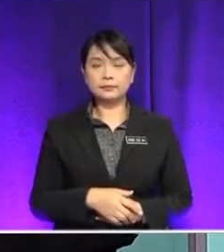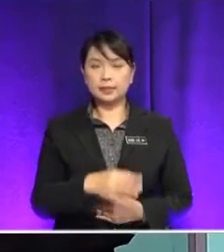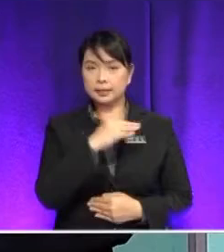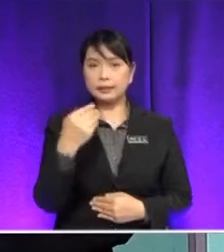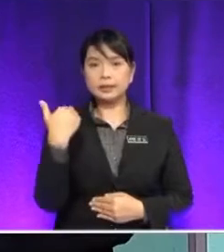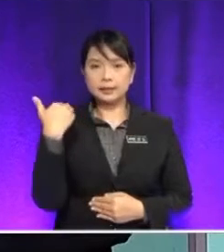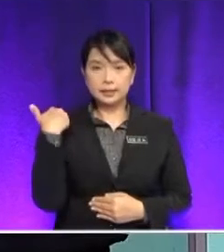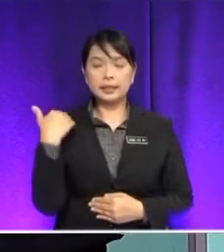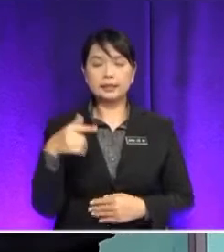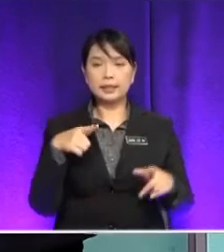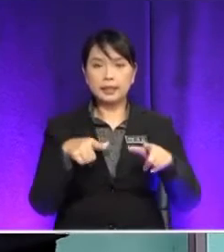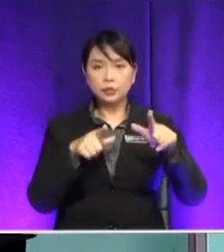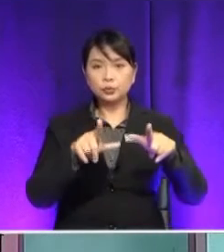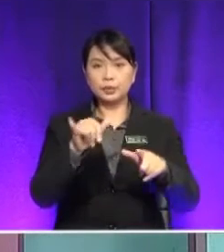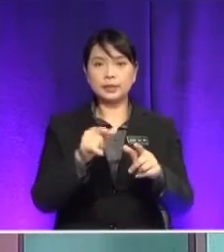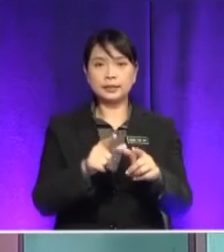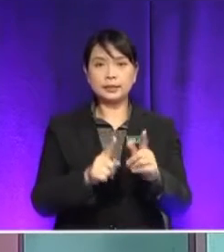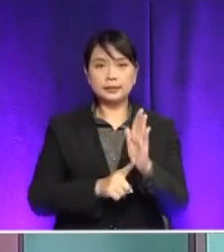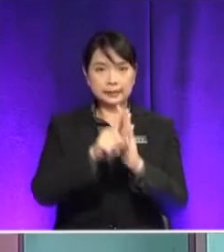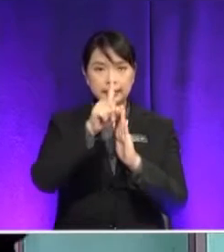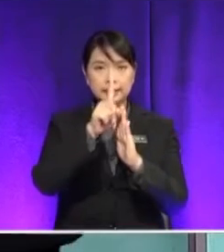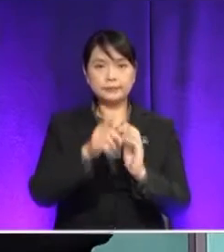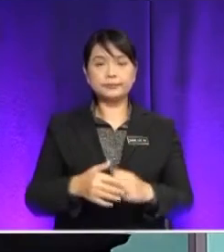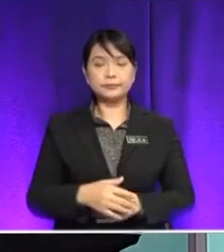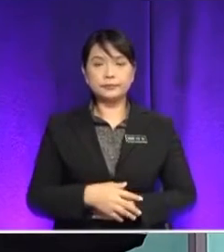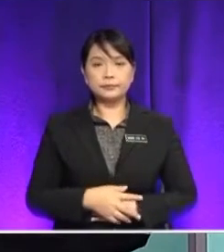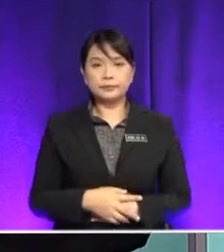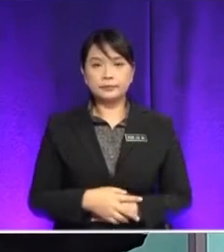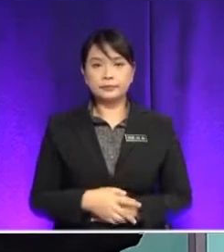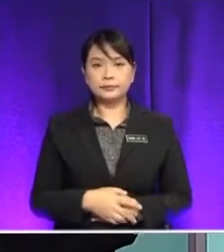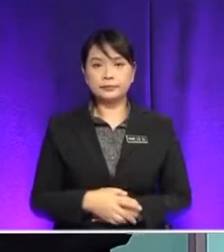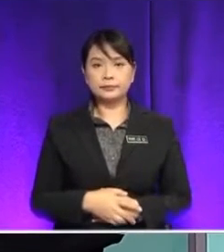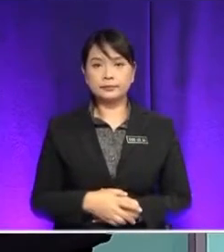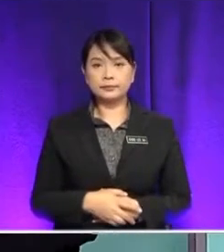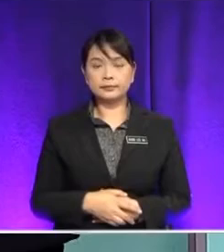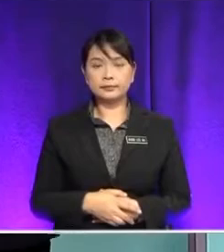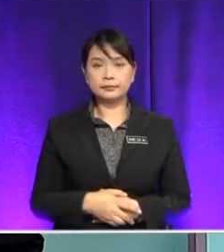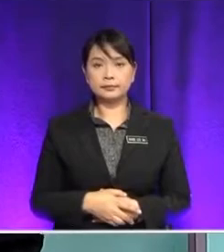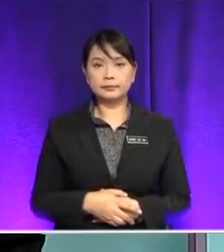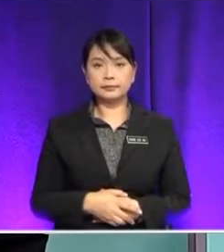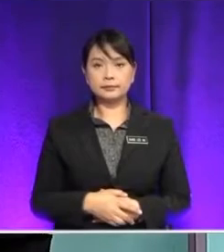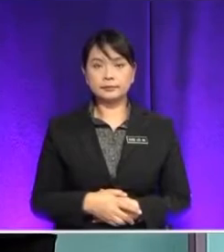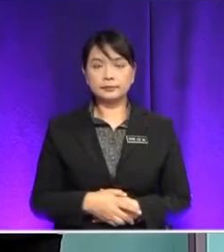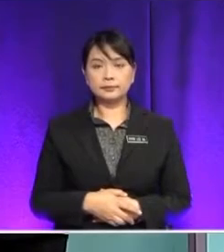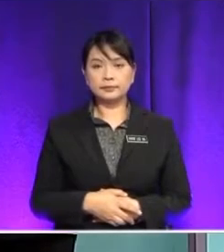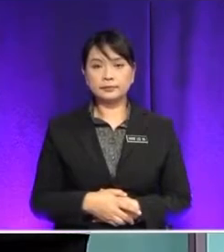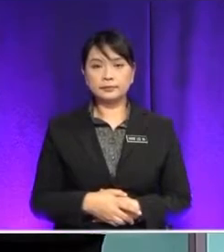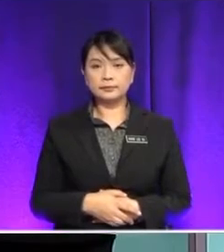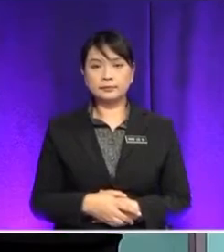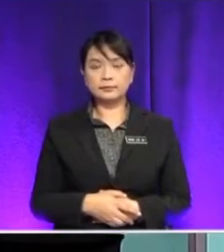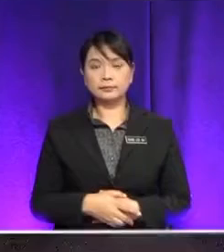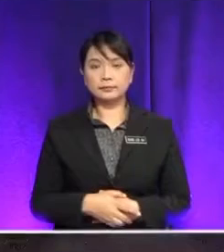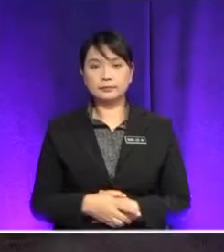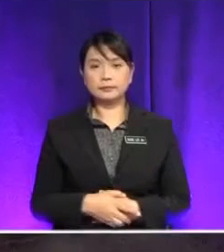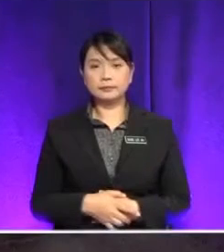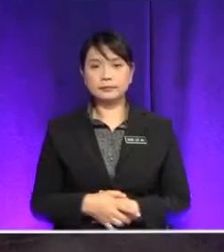supaya lebih mudah menembus kedalaman laut oke satu markah baik oke seterusnya untuk sih nuduh